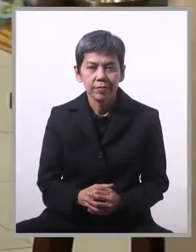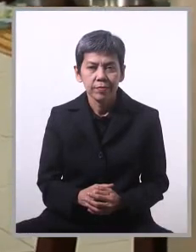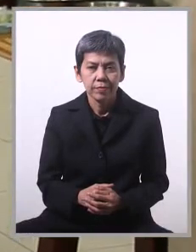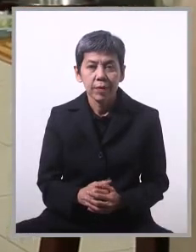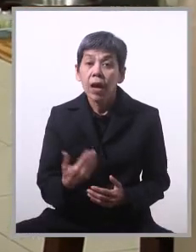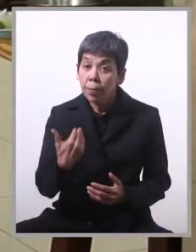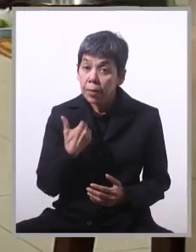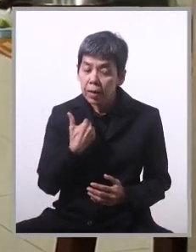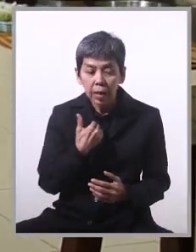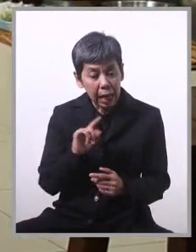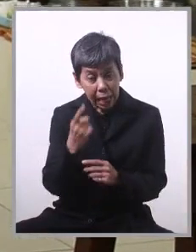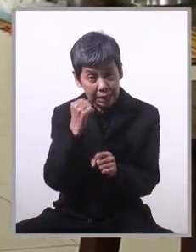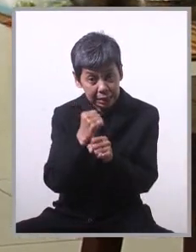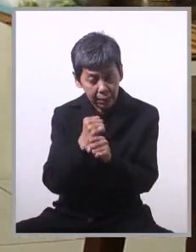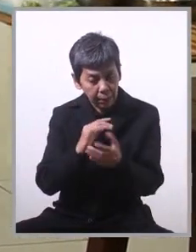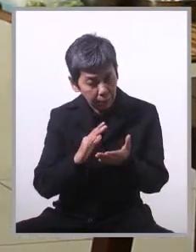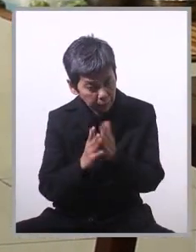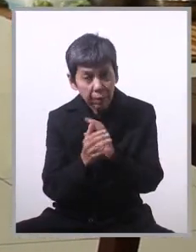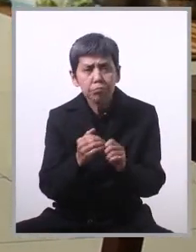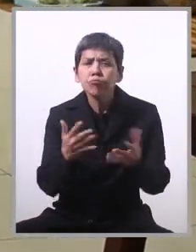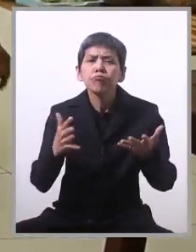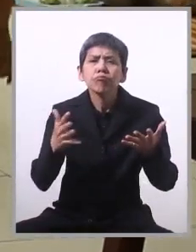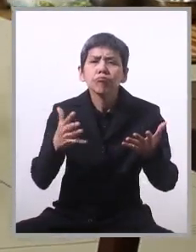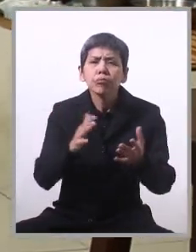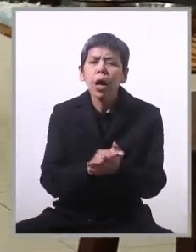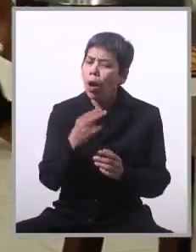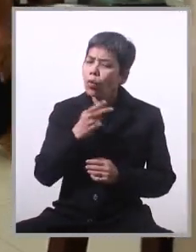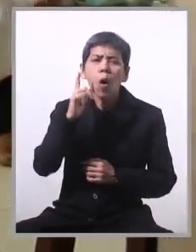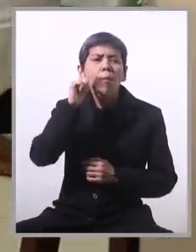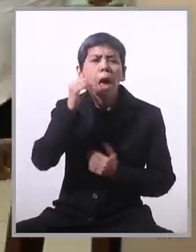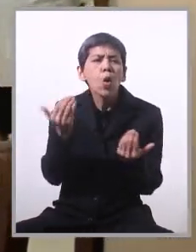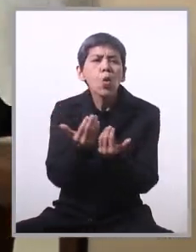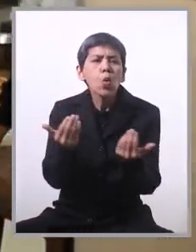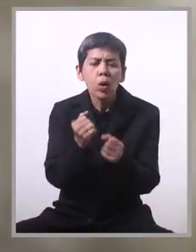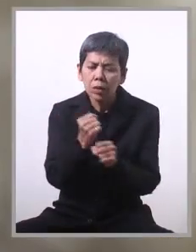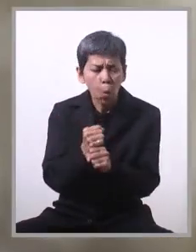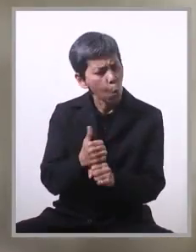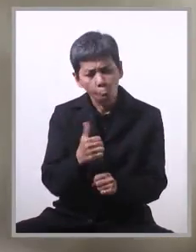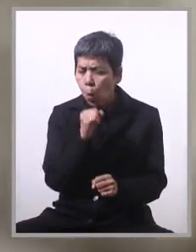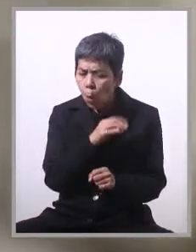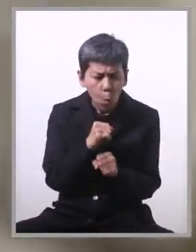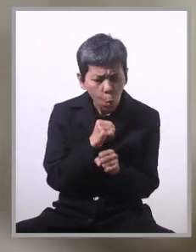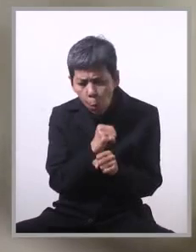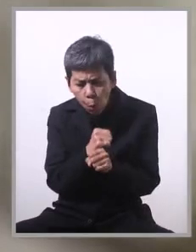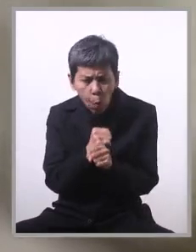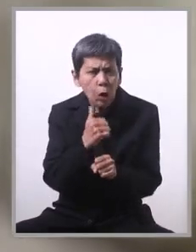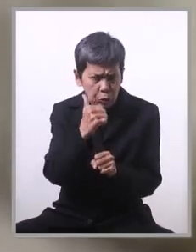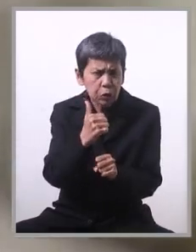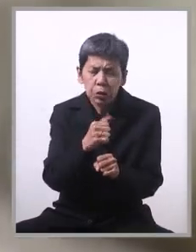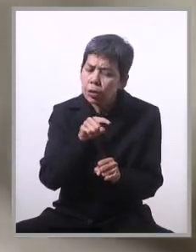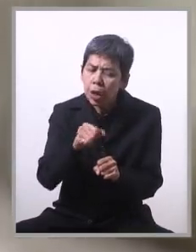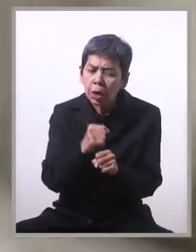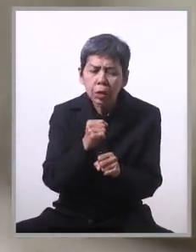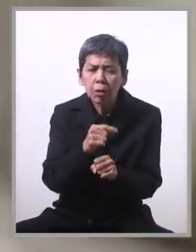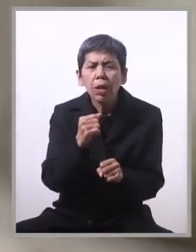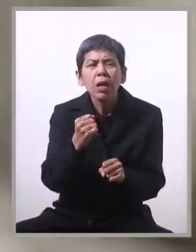มีการปรับตัวในช่วงแรกๆยังไงบ้าง ไม่ต้องปรับเลยค่ะเพราะว่าเขาแม่กับลูกเขาขยันกันทั้งบ้านค่ะเขาก็สั่